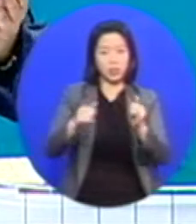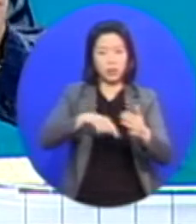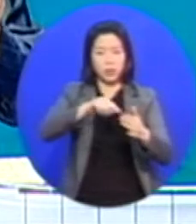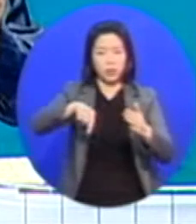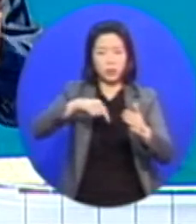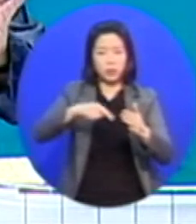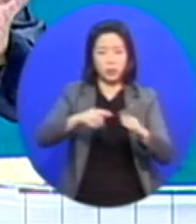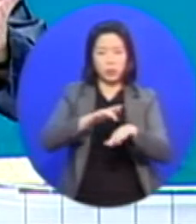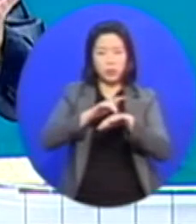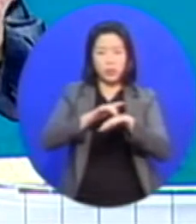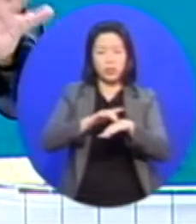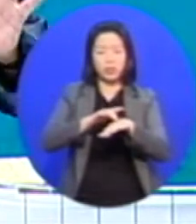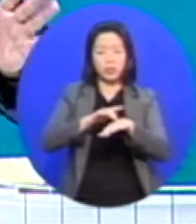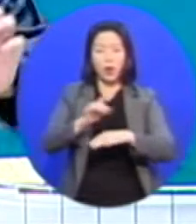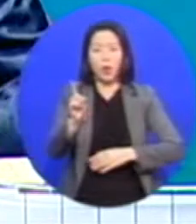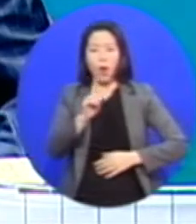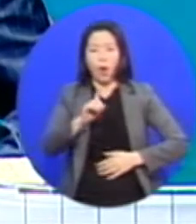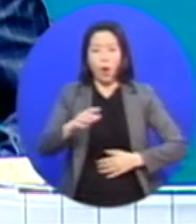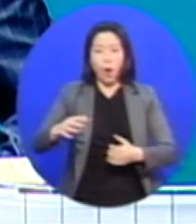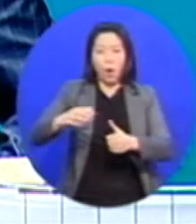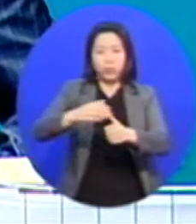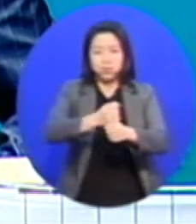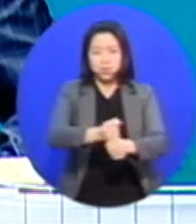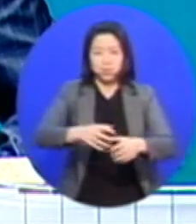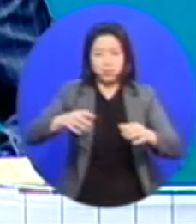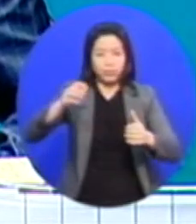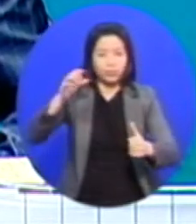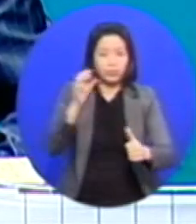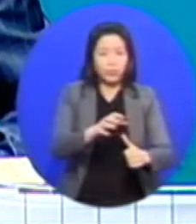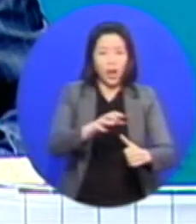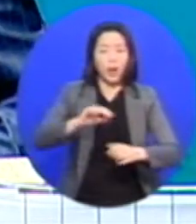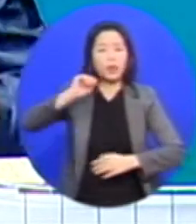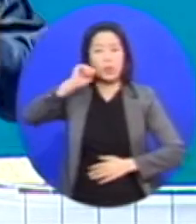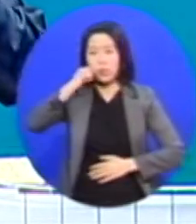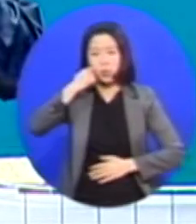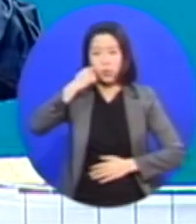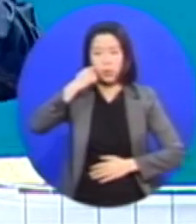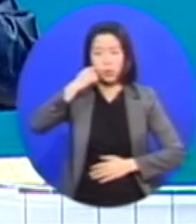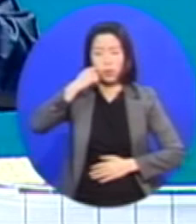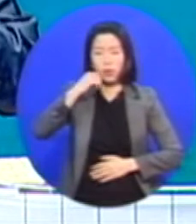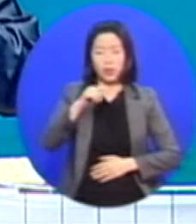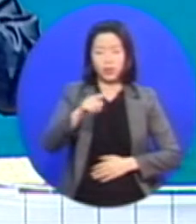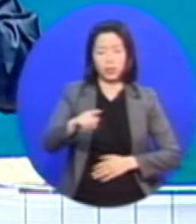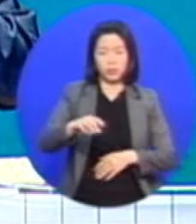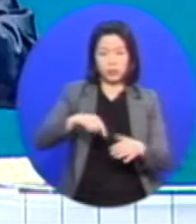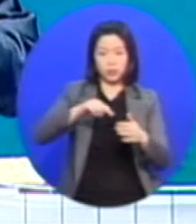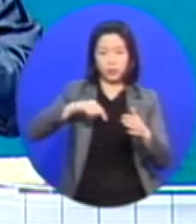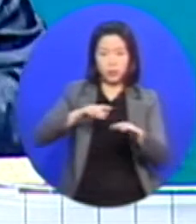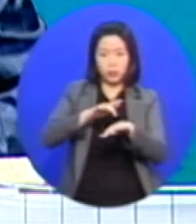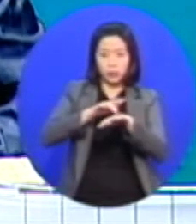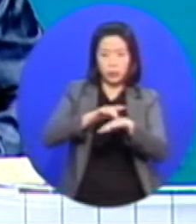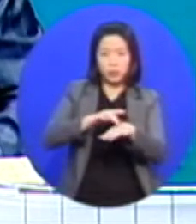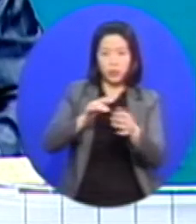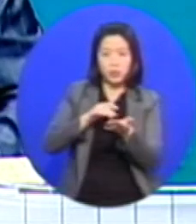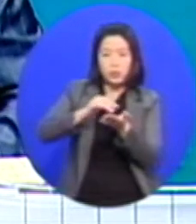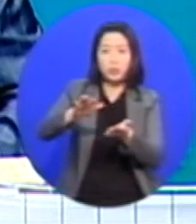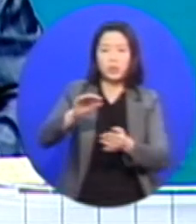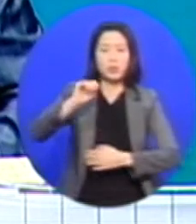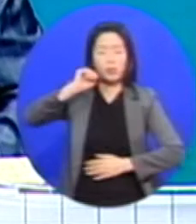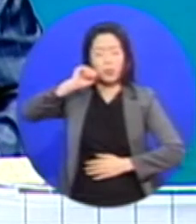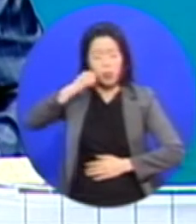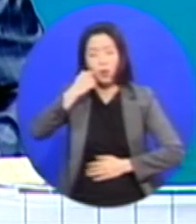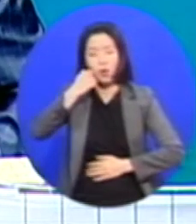역사 안에 귀신을 어떻게 억지를 하기가 어렵더라 그 아이 속에는 귀신을 내어 쫓는 일이 그렇게 어렵더라